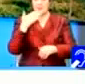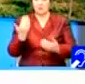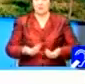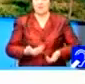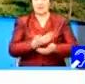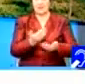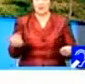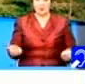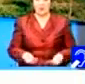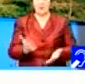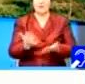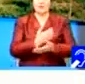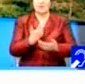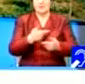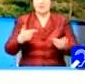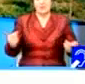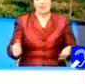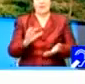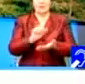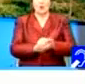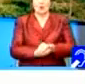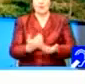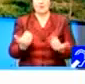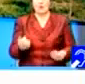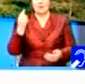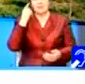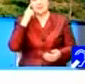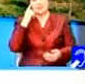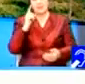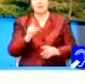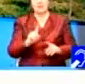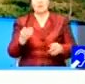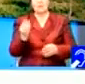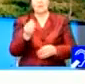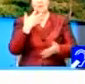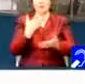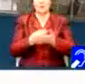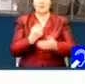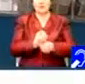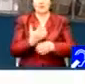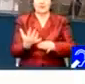viața lor și au găsit fel de fel de ocupații și acum se gândesc să-și câștige și banii proprii.